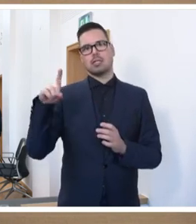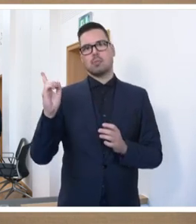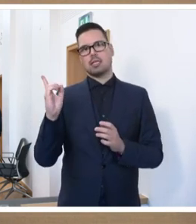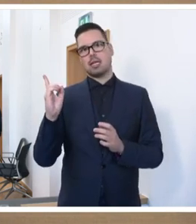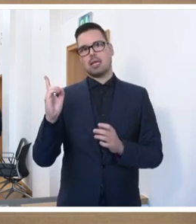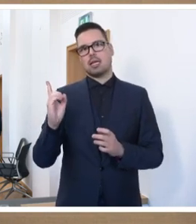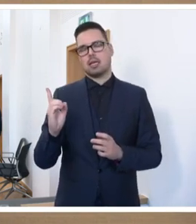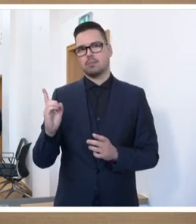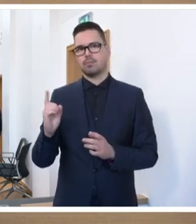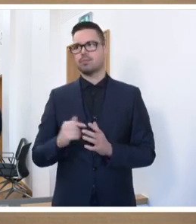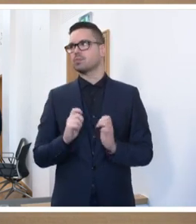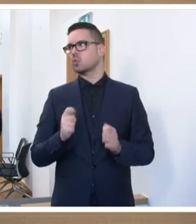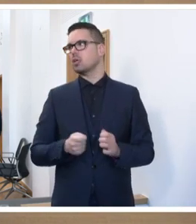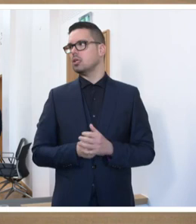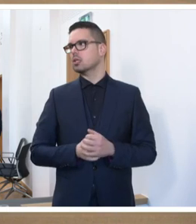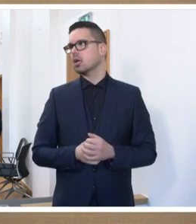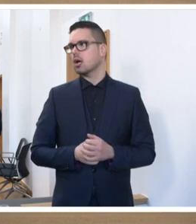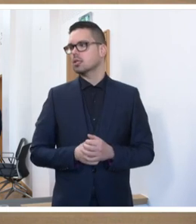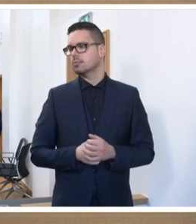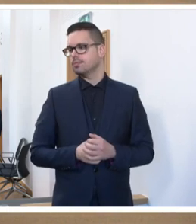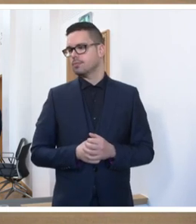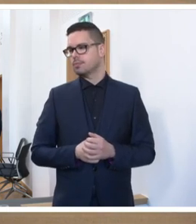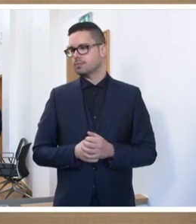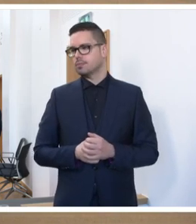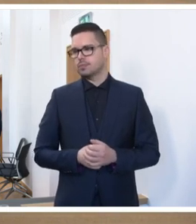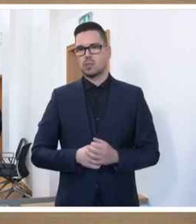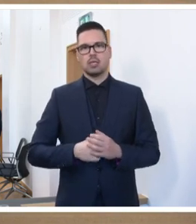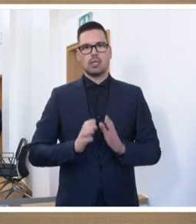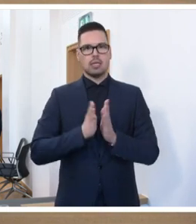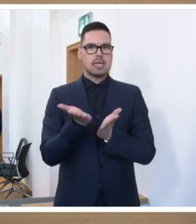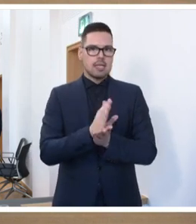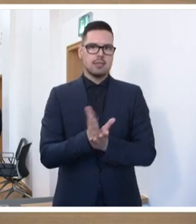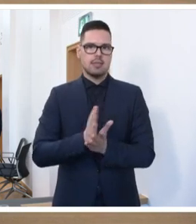SPD-Landtagsfraktion ansprechen. In Ihrem Antrag schreiben Sie auf Seite 3